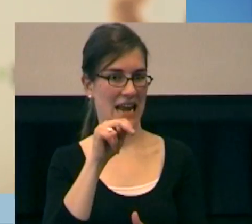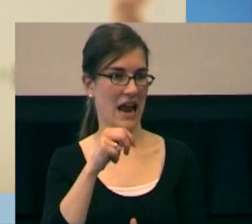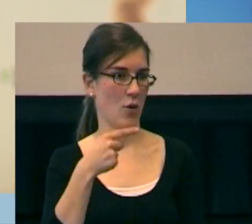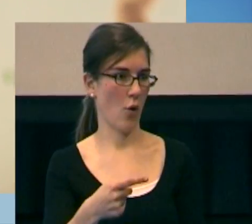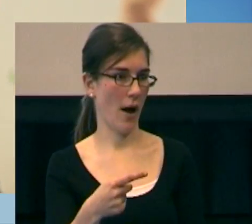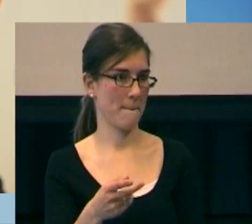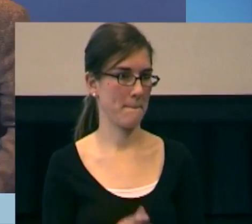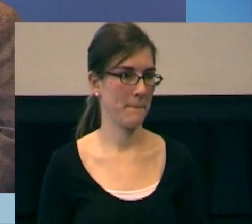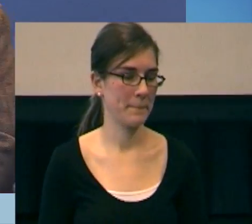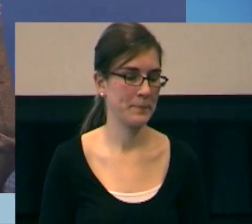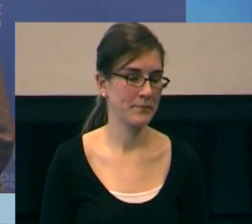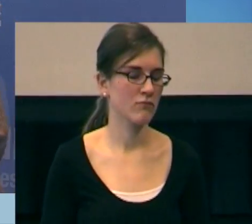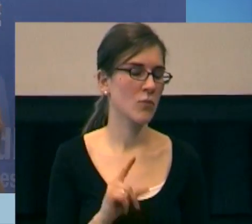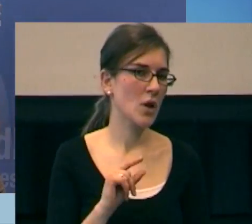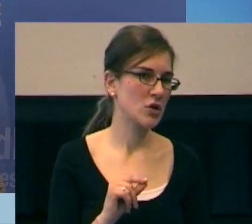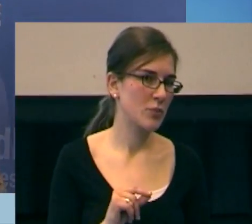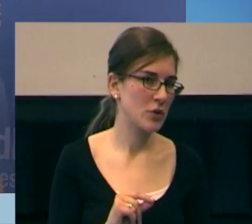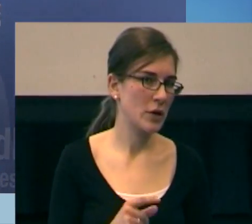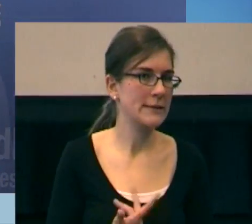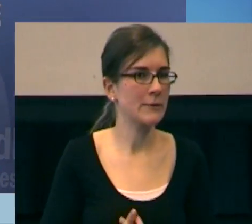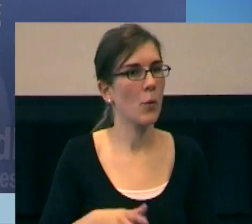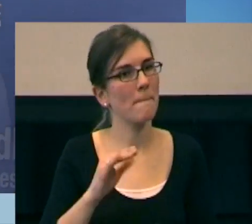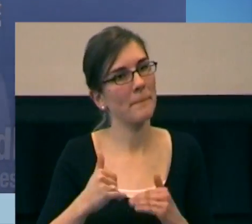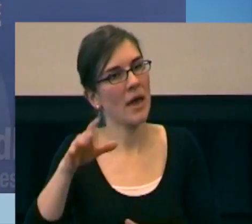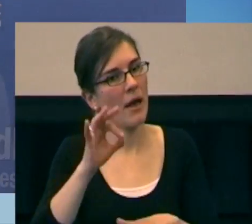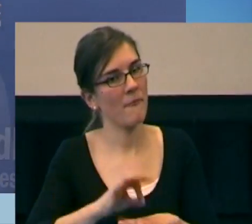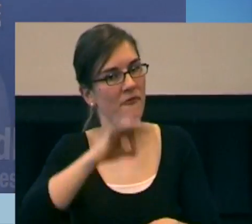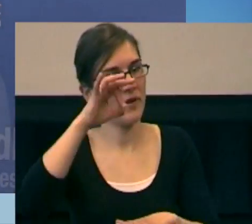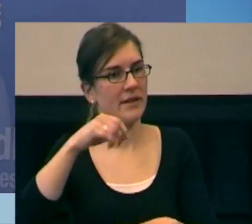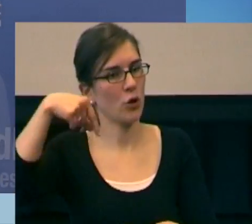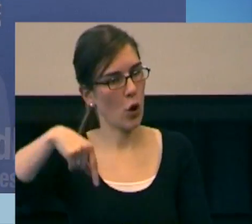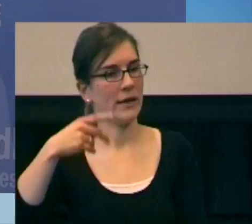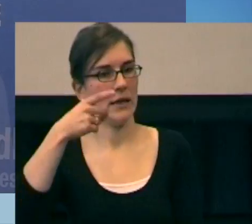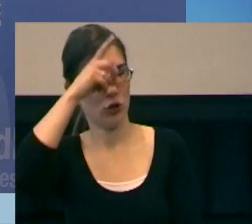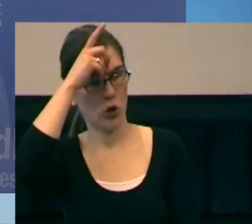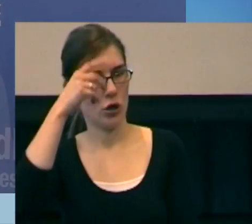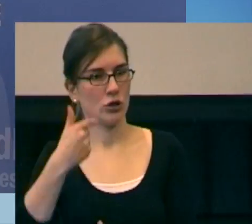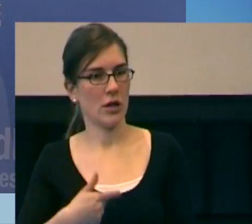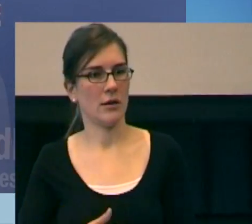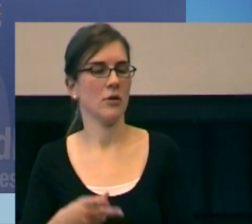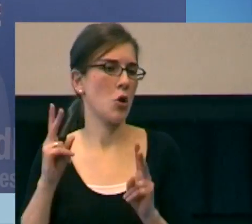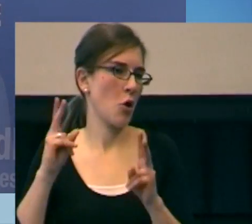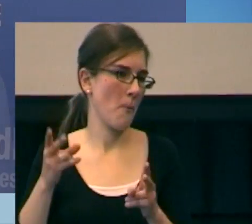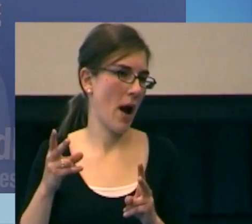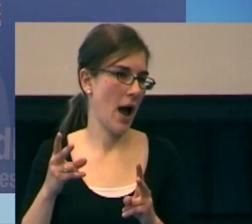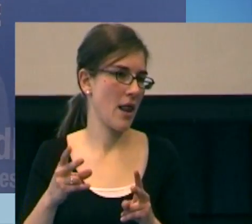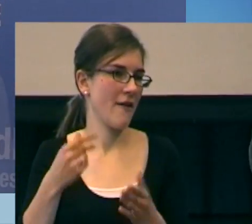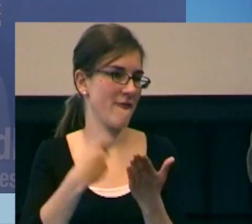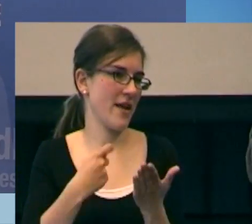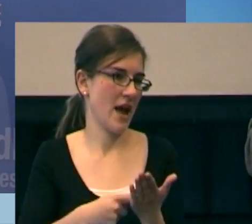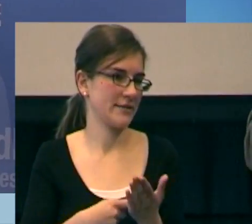Das heißt, das ist etwas empfindlicher als der heute bei uns verwendete oder üblicherweise verwendete